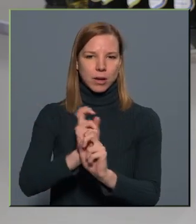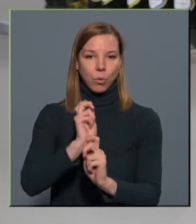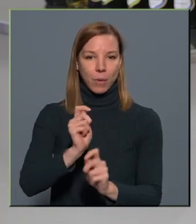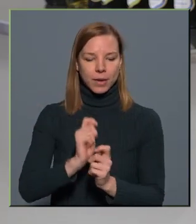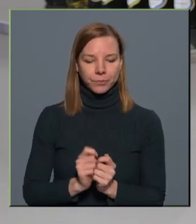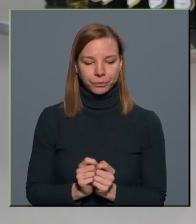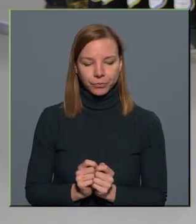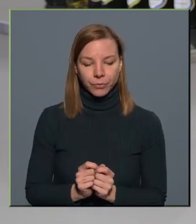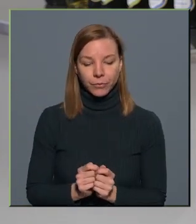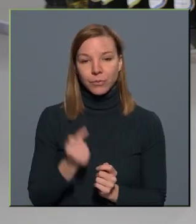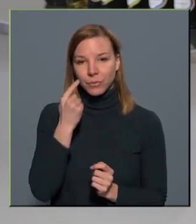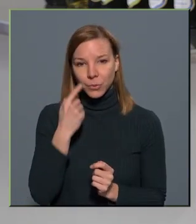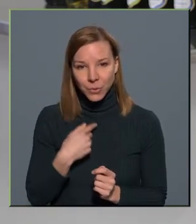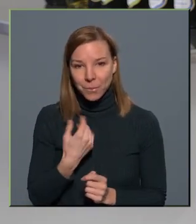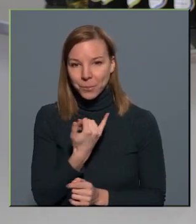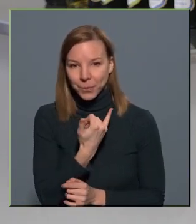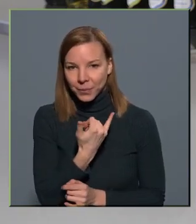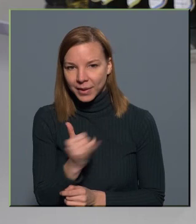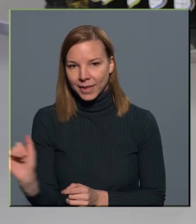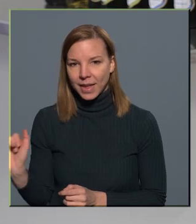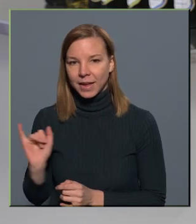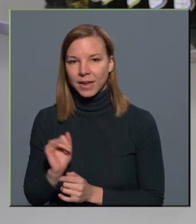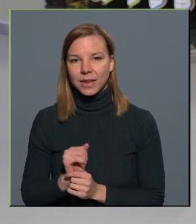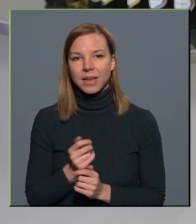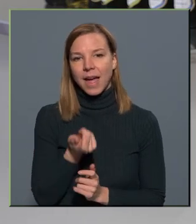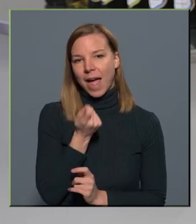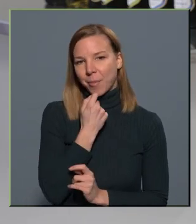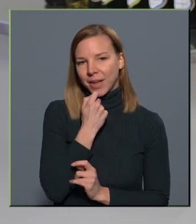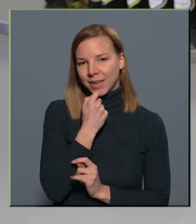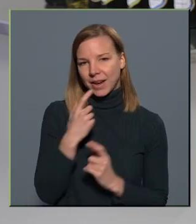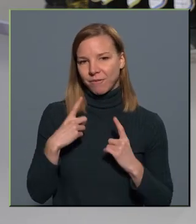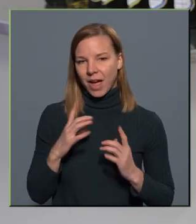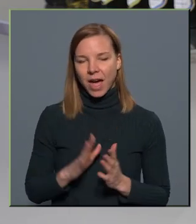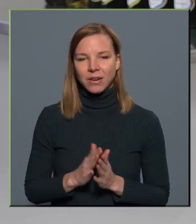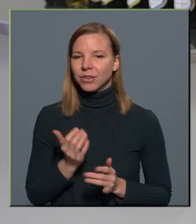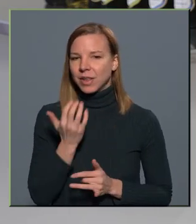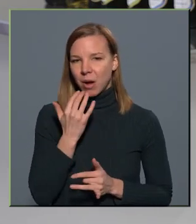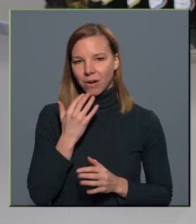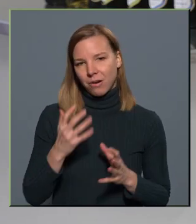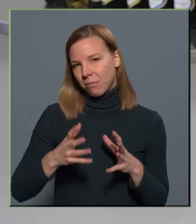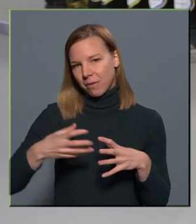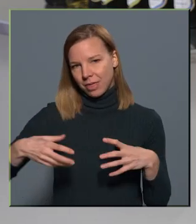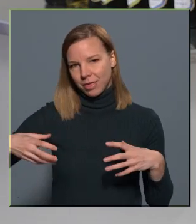hogy mindenki a ebédre vár, úgyhogy nem is akarom nagyon